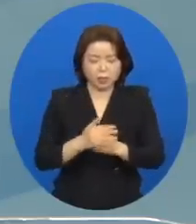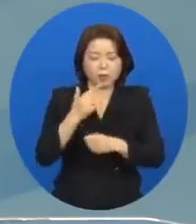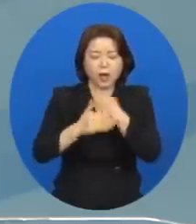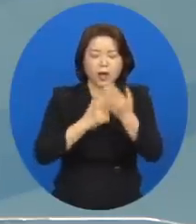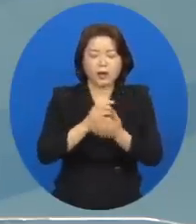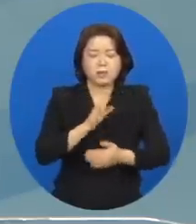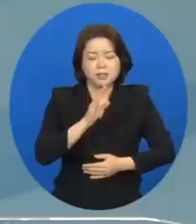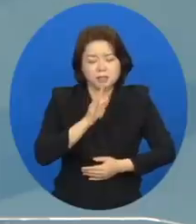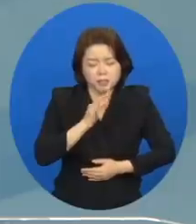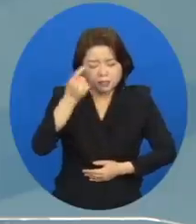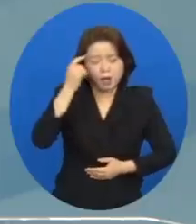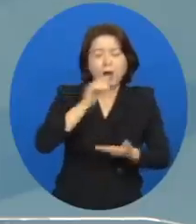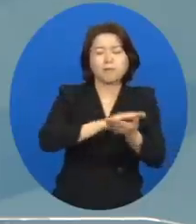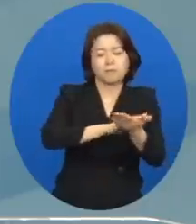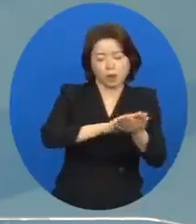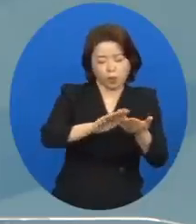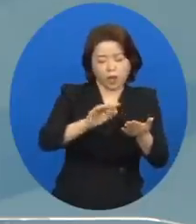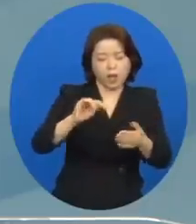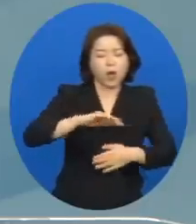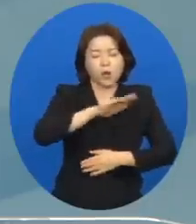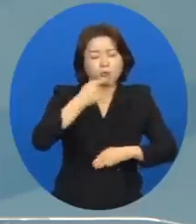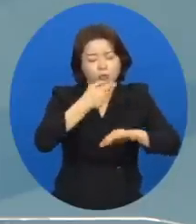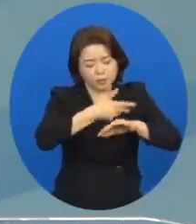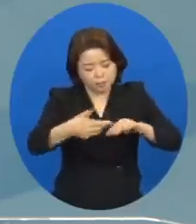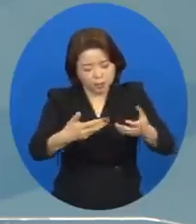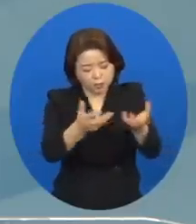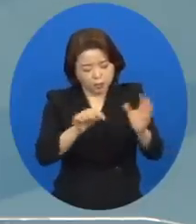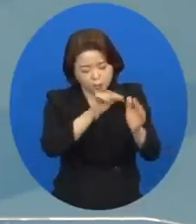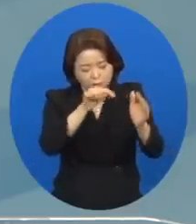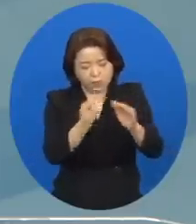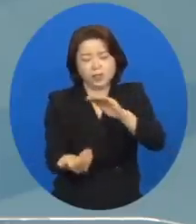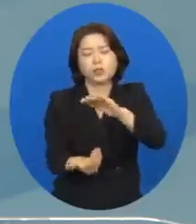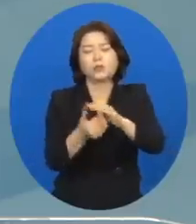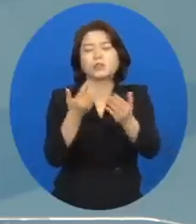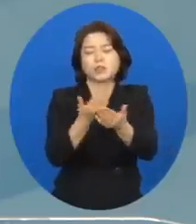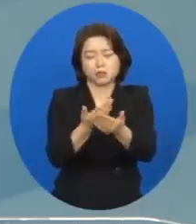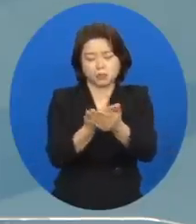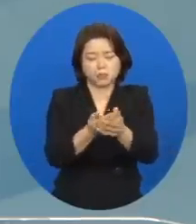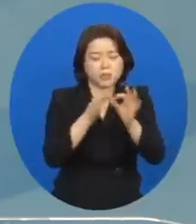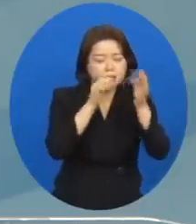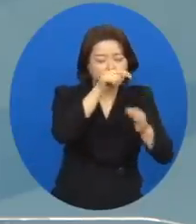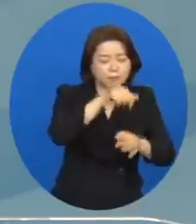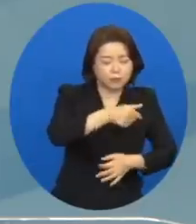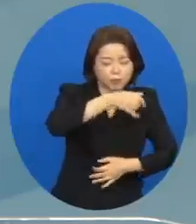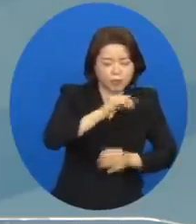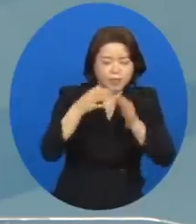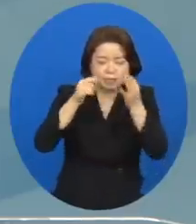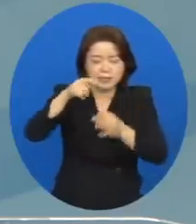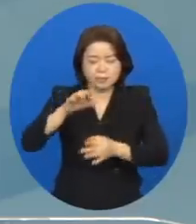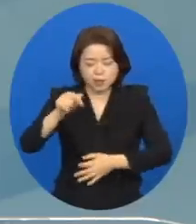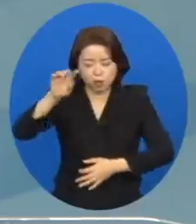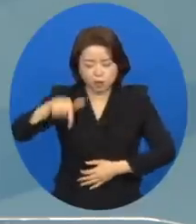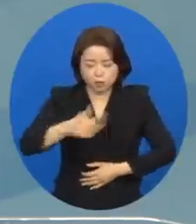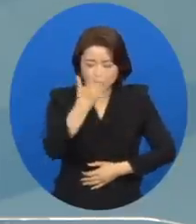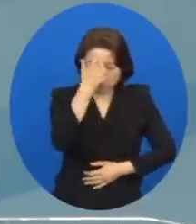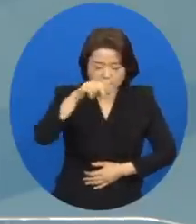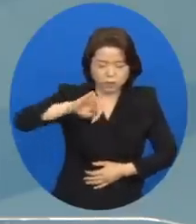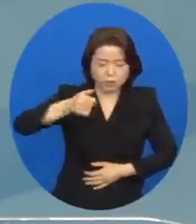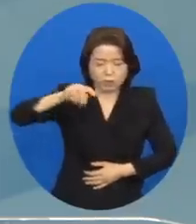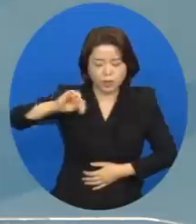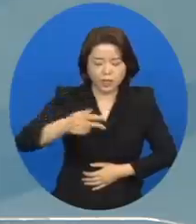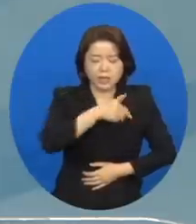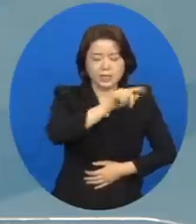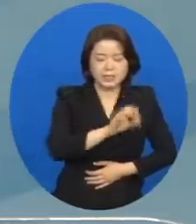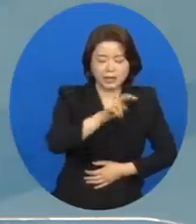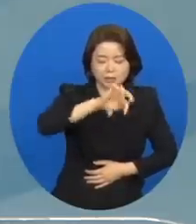진정한 평화가 이 민족 가운데 이루어지게 하옵소서. 김국기 목사님, 김종욱 목사님, 최준길 선교사님,